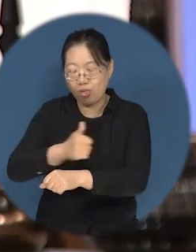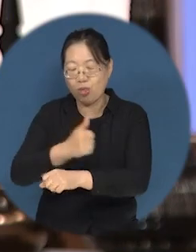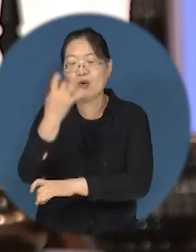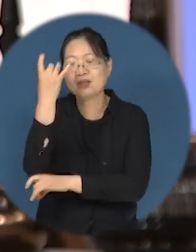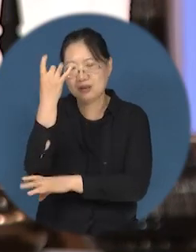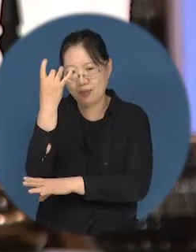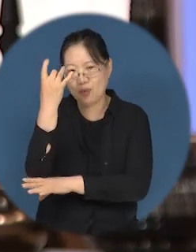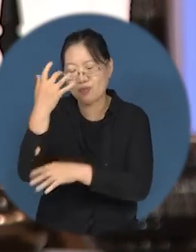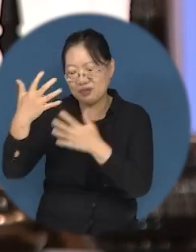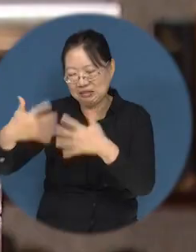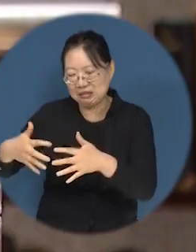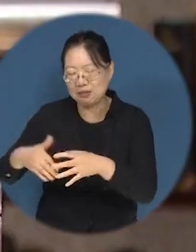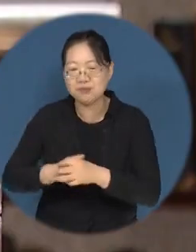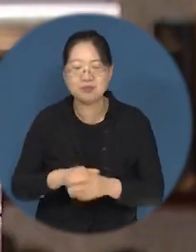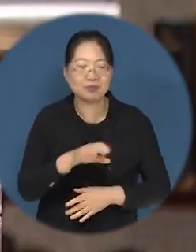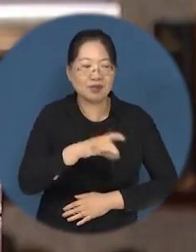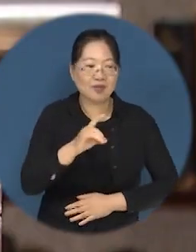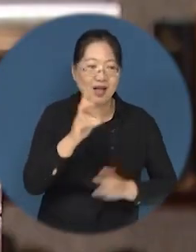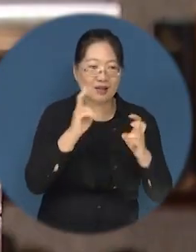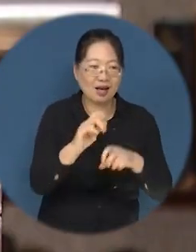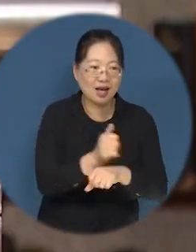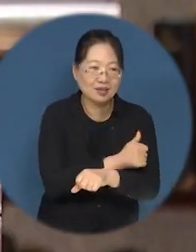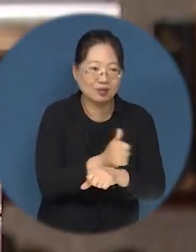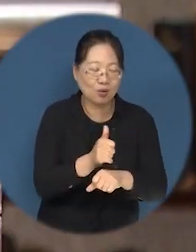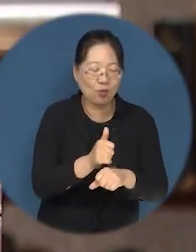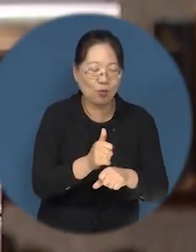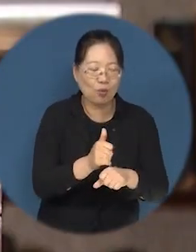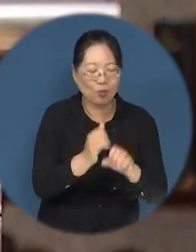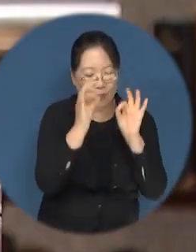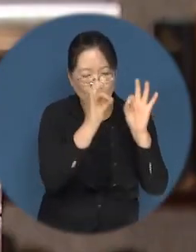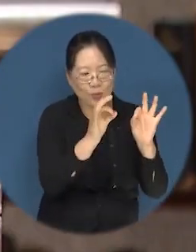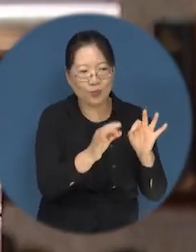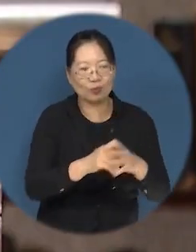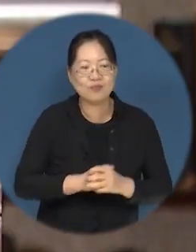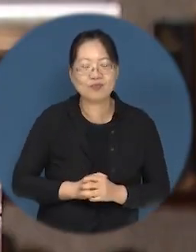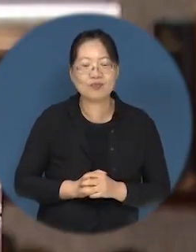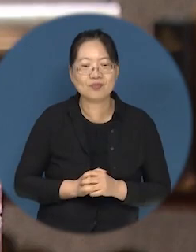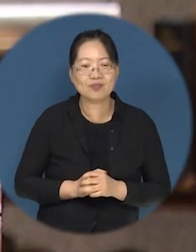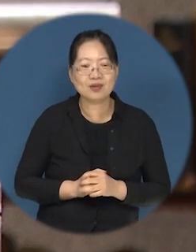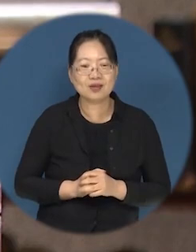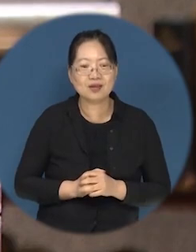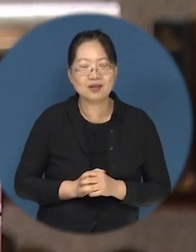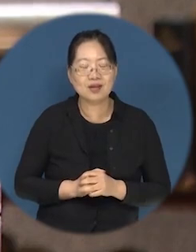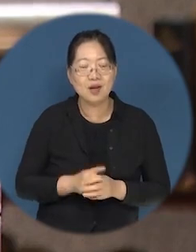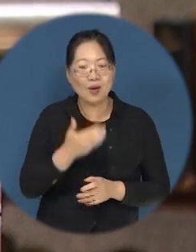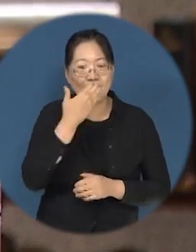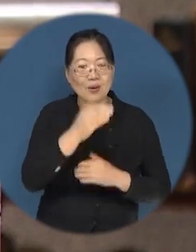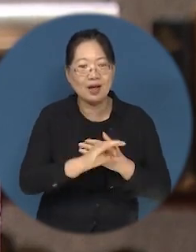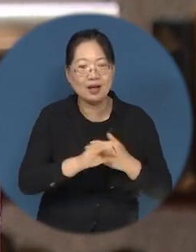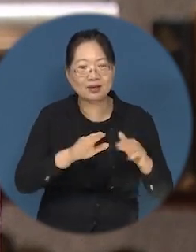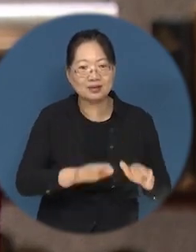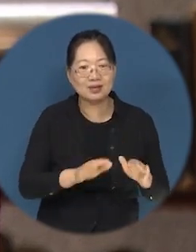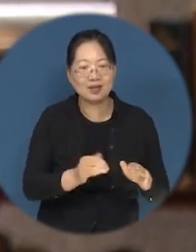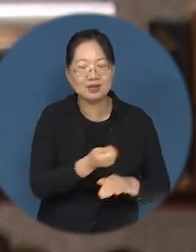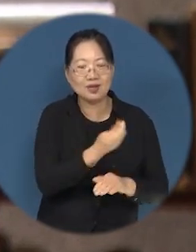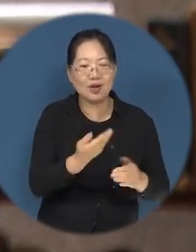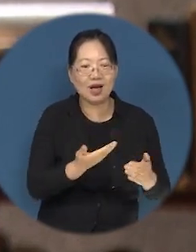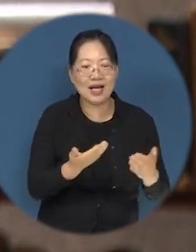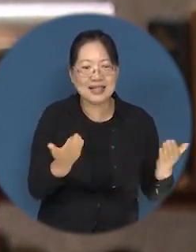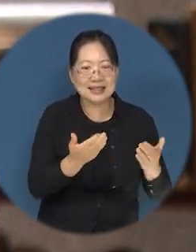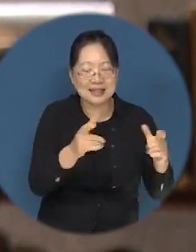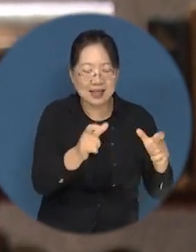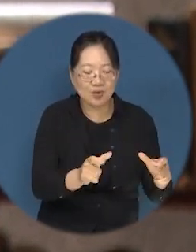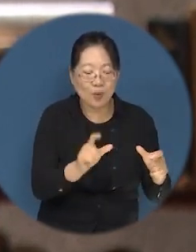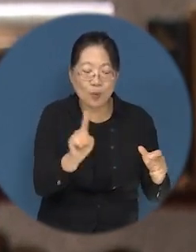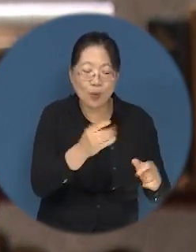어떤 그러니까 그런 내용이고 일단은 출퇴근 할 수 있는지를 예. 보고 예. 일단은 출퇴근 가능하면 현재 있는 여러 업무 영역에서